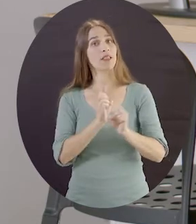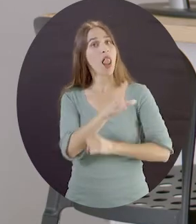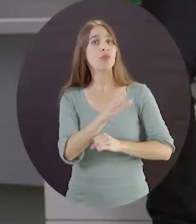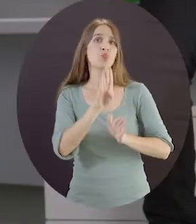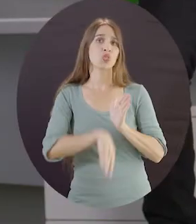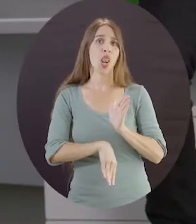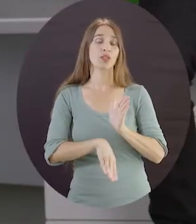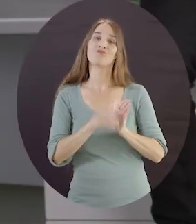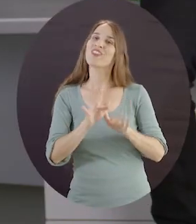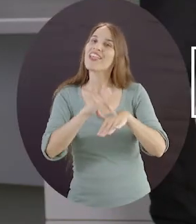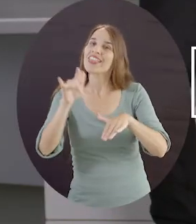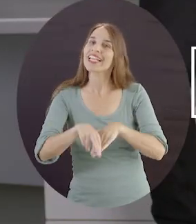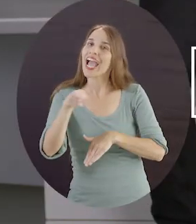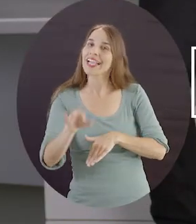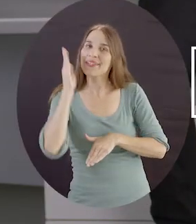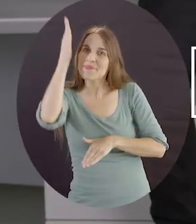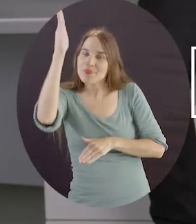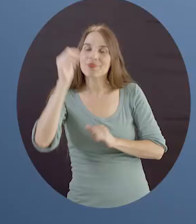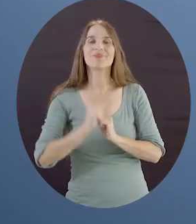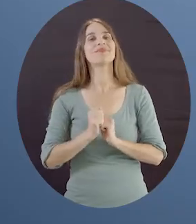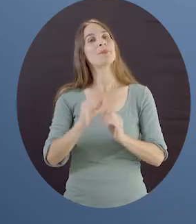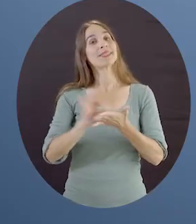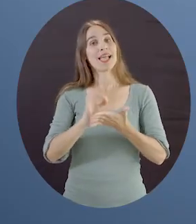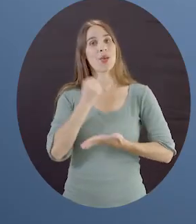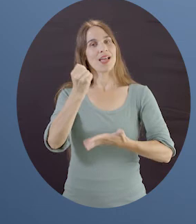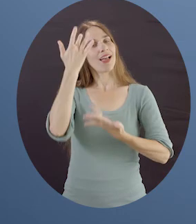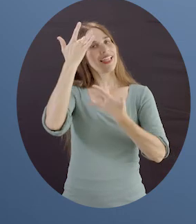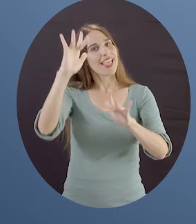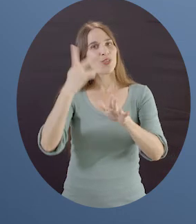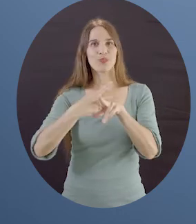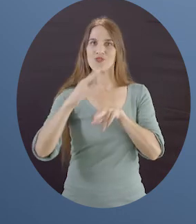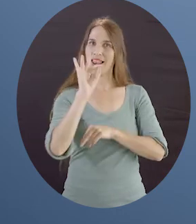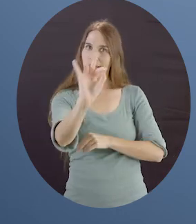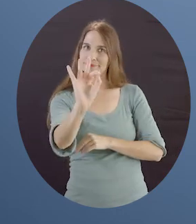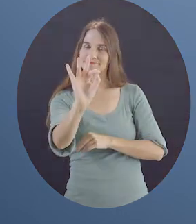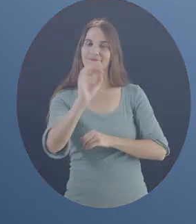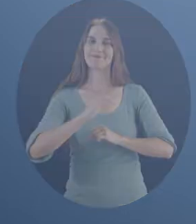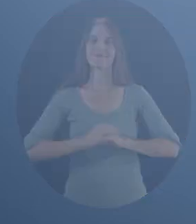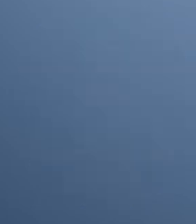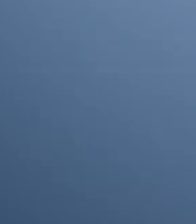המחדל המוזלות, כדי שתוכל לפנק את הנכדים שלך. משרד האוצר, נטו בשבילך.